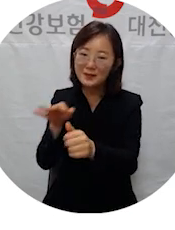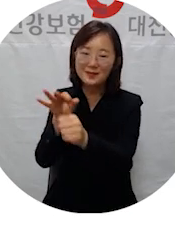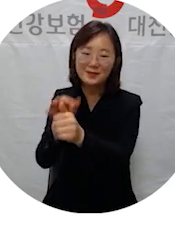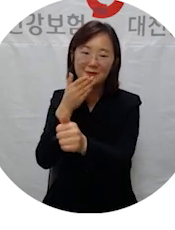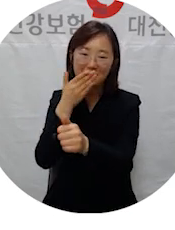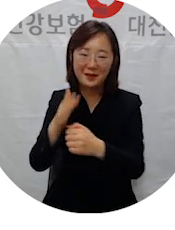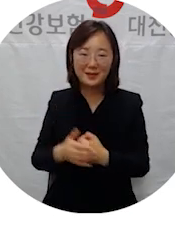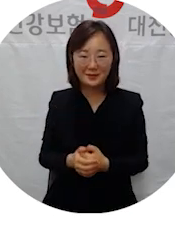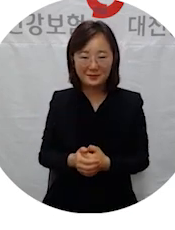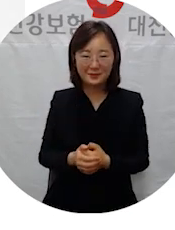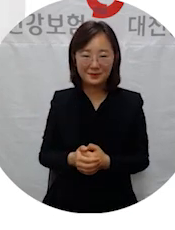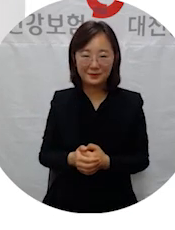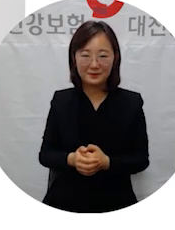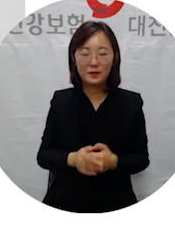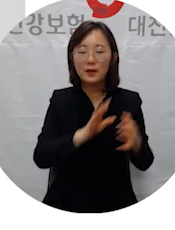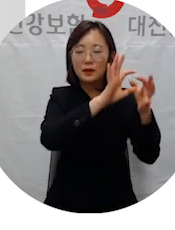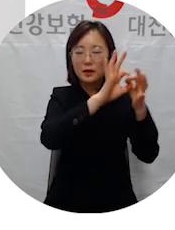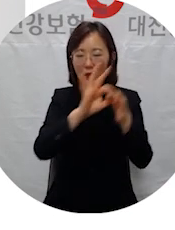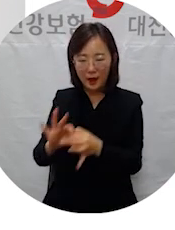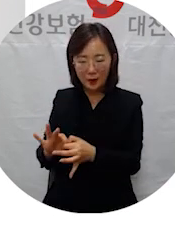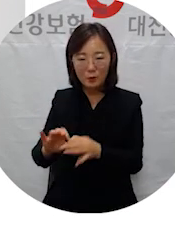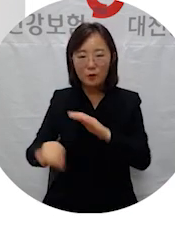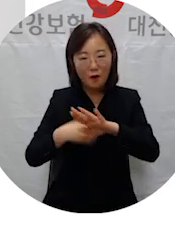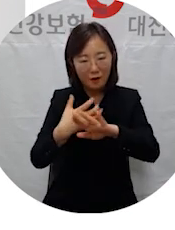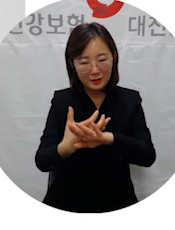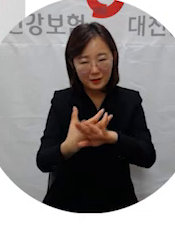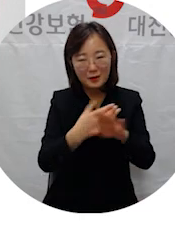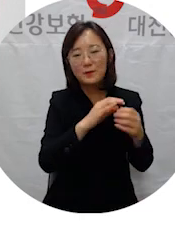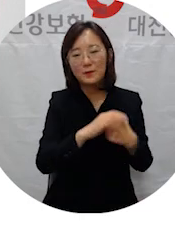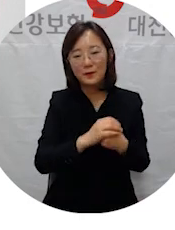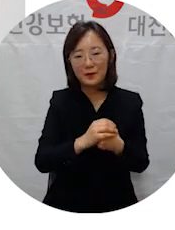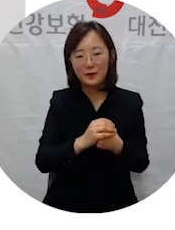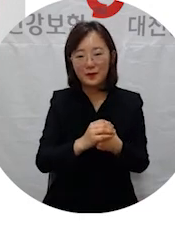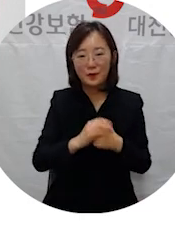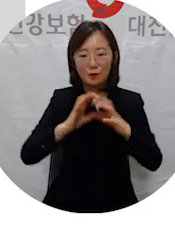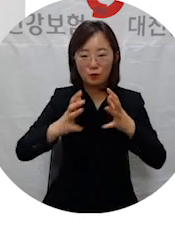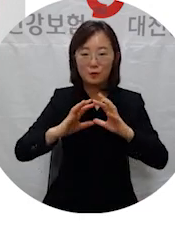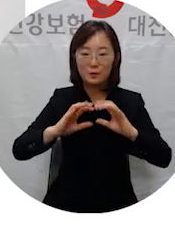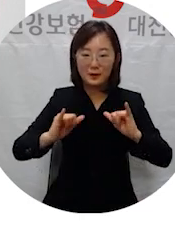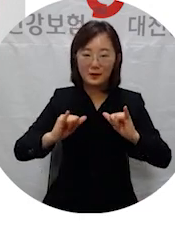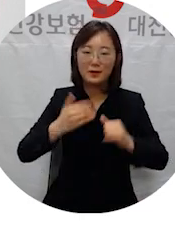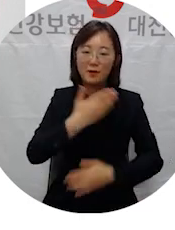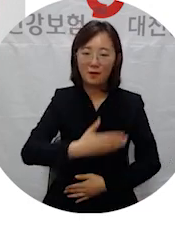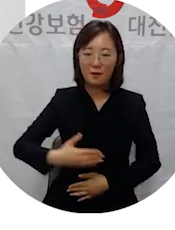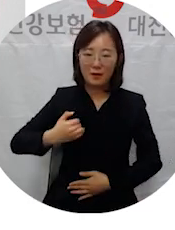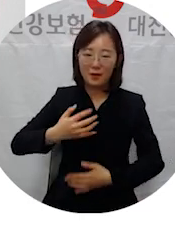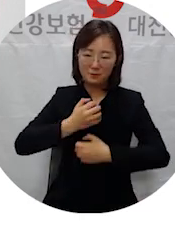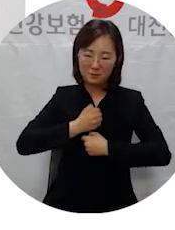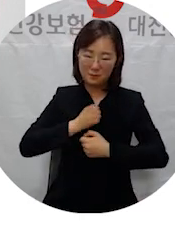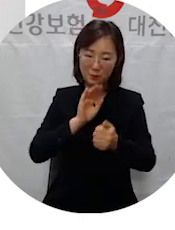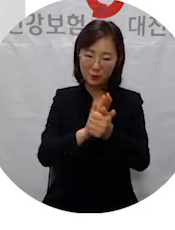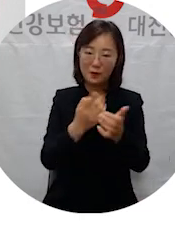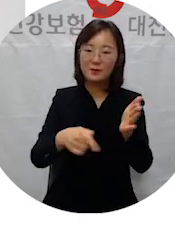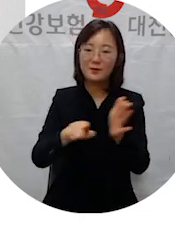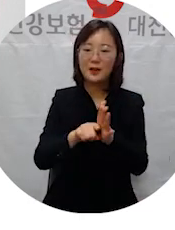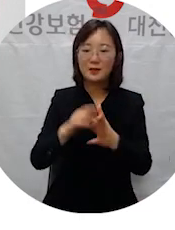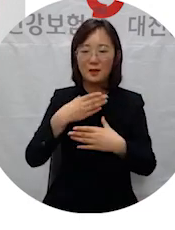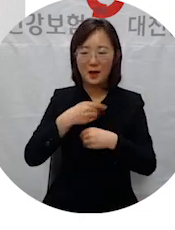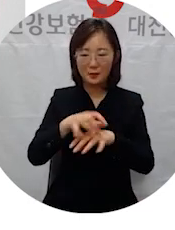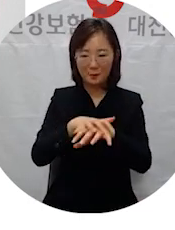등을 제공합니다. 공단은 끊임없는 변화와 혁신으로 국민의 건강을 지키는